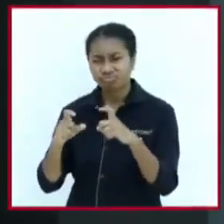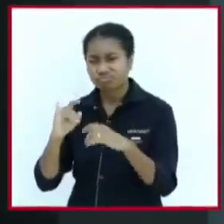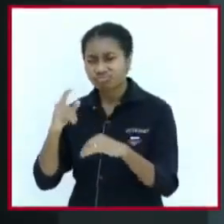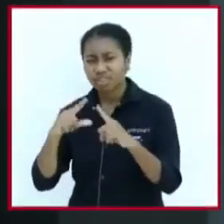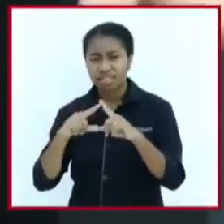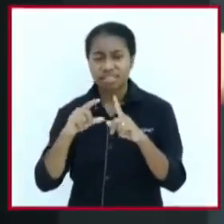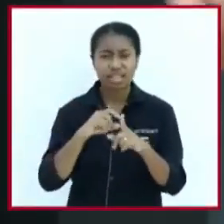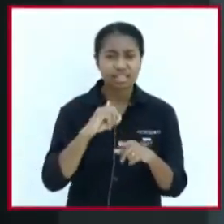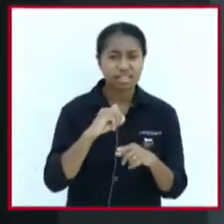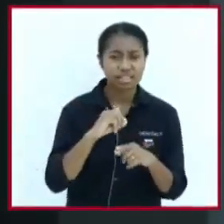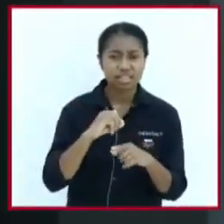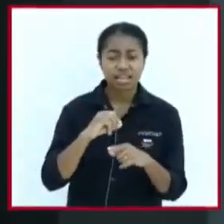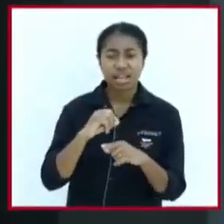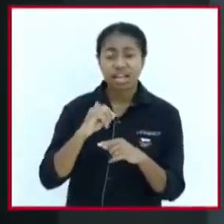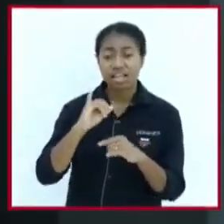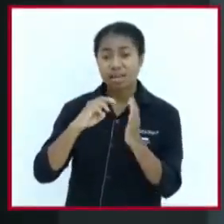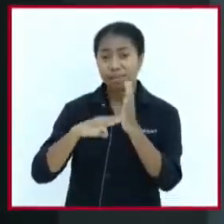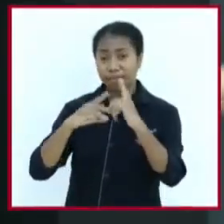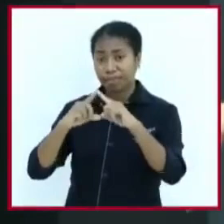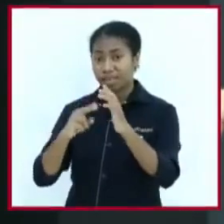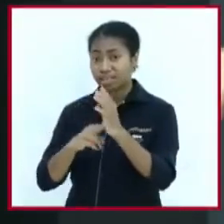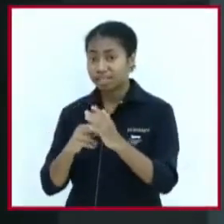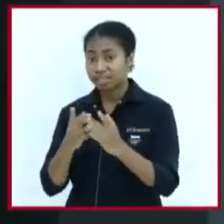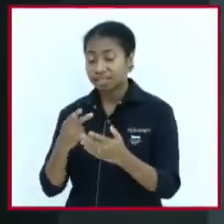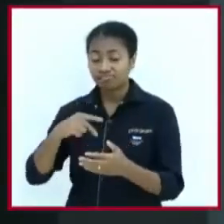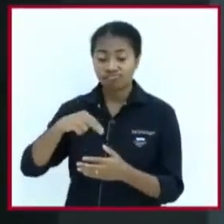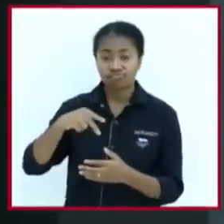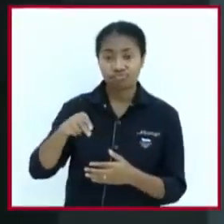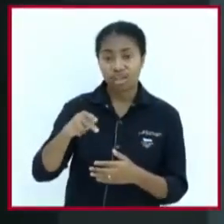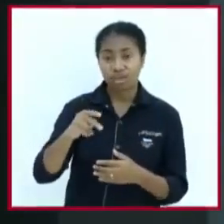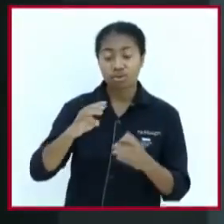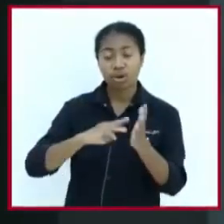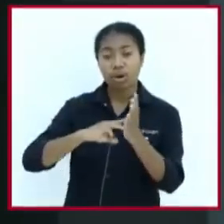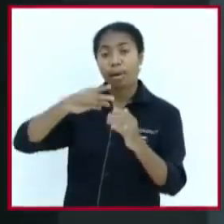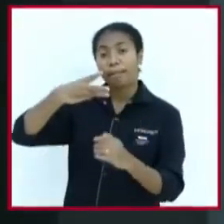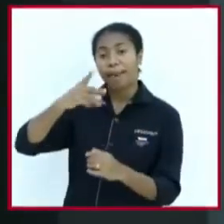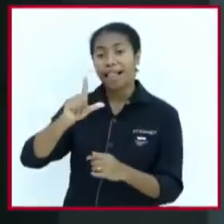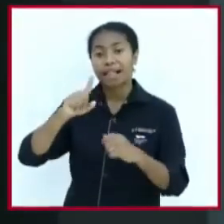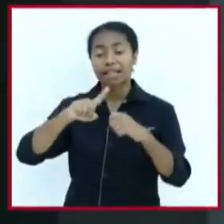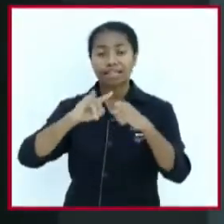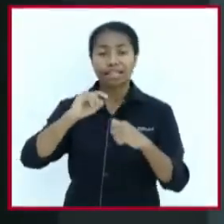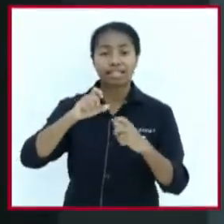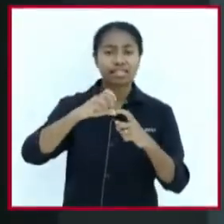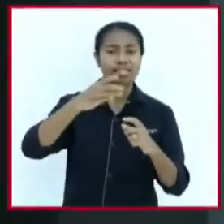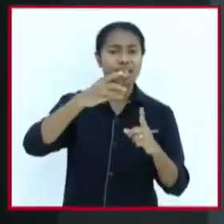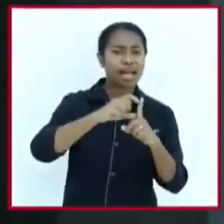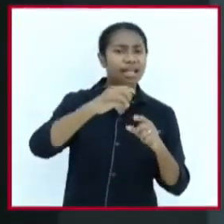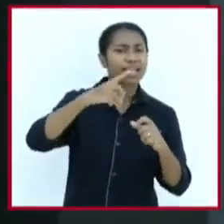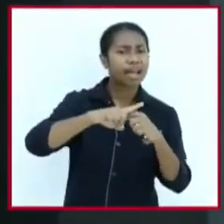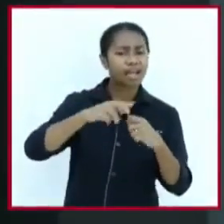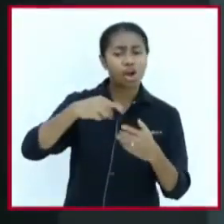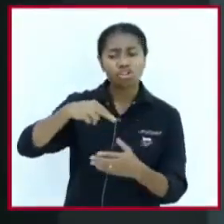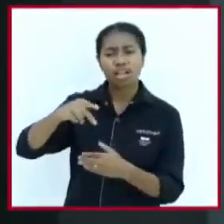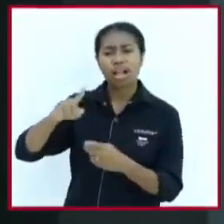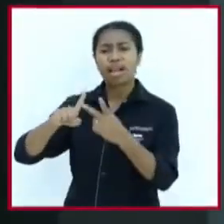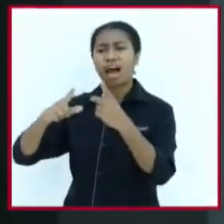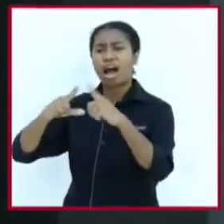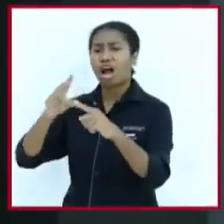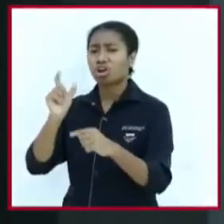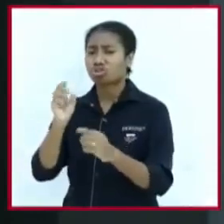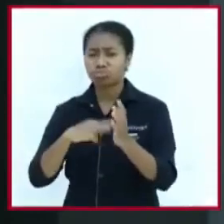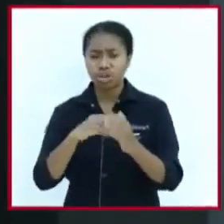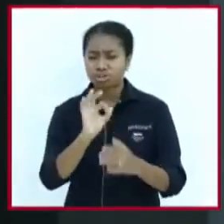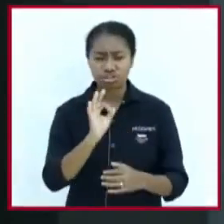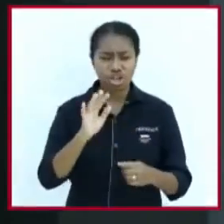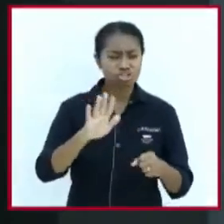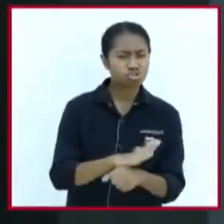melkisedek bukan jalur Harun kalau dari jalur Harun memang harus turun lebih Yesus tidak berfung isyarat karya suku Ya udah tapi kalau